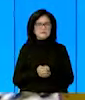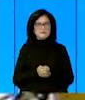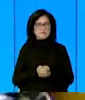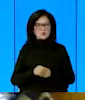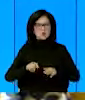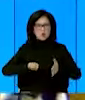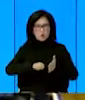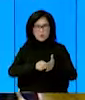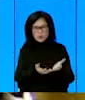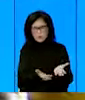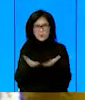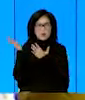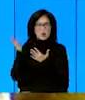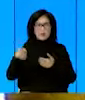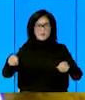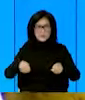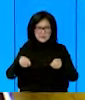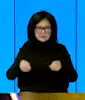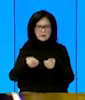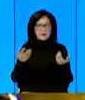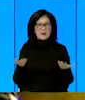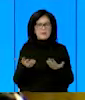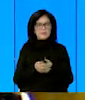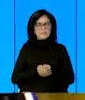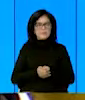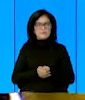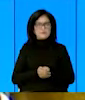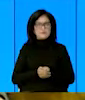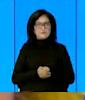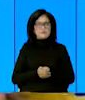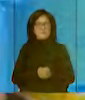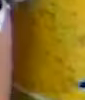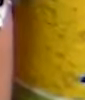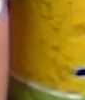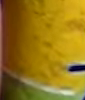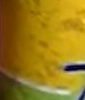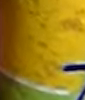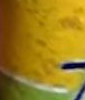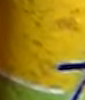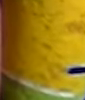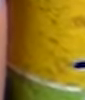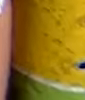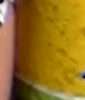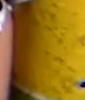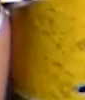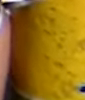Kompor naikin buat masak mie, gitu. Buat persiapan. Udah. Kalau pas